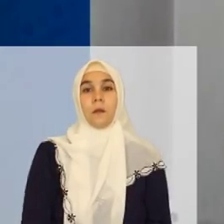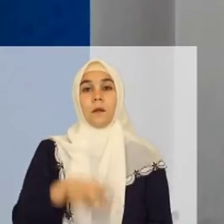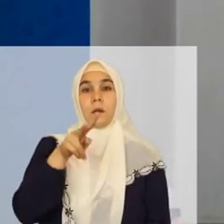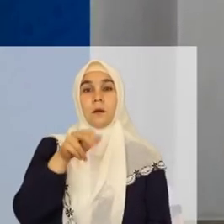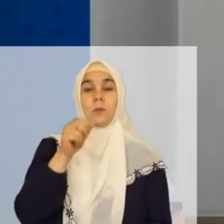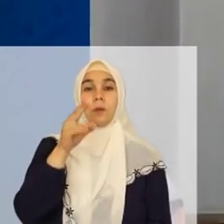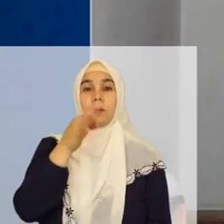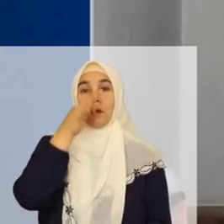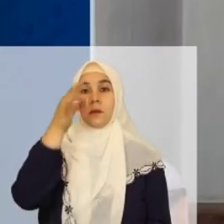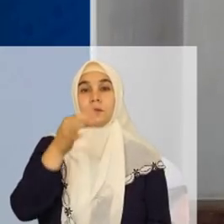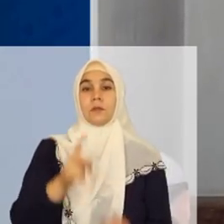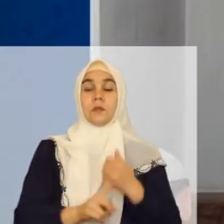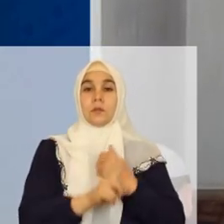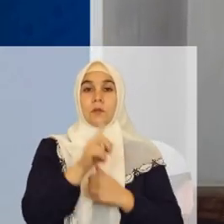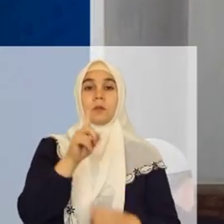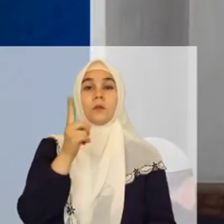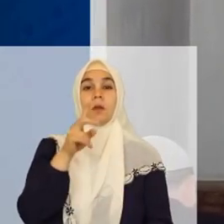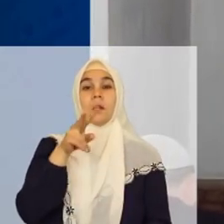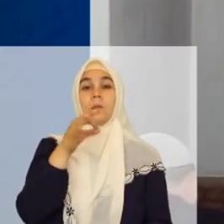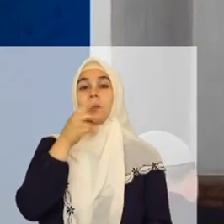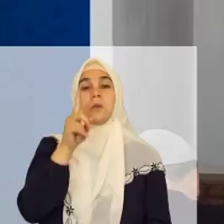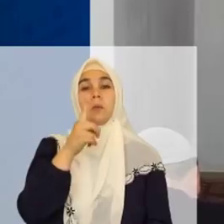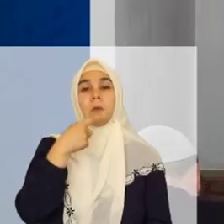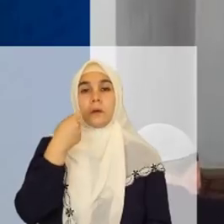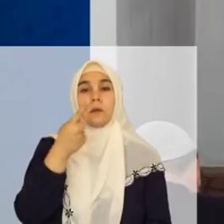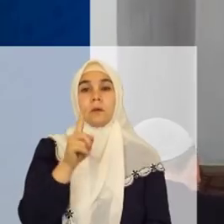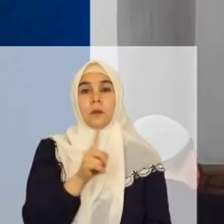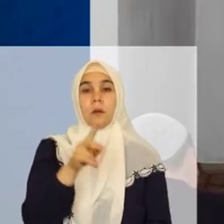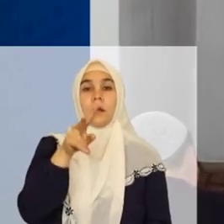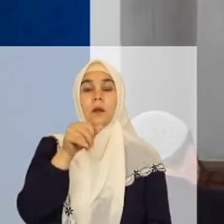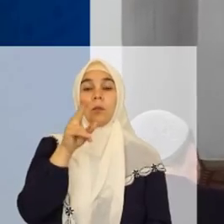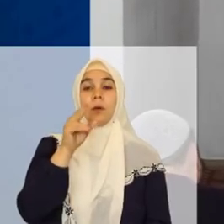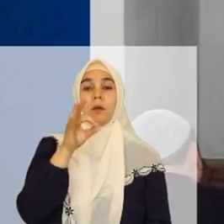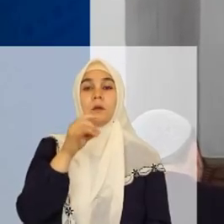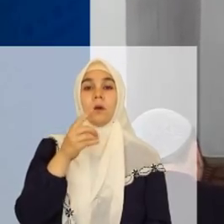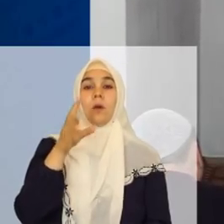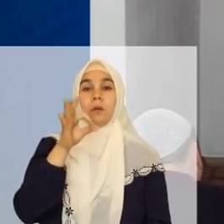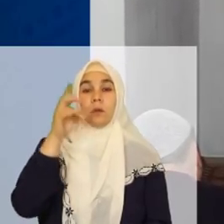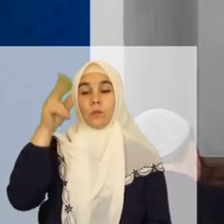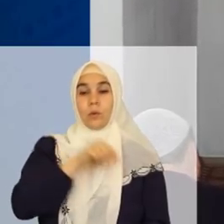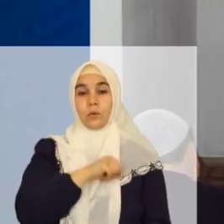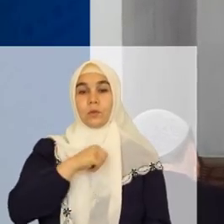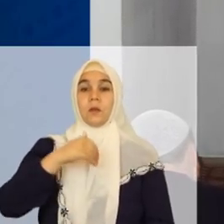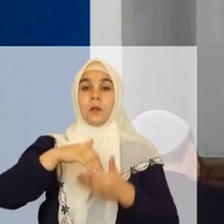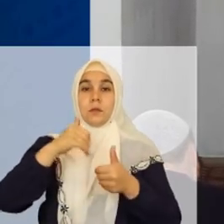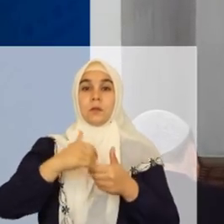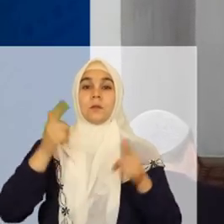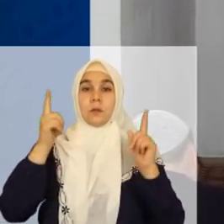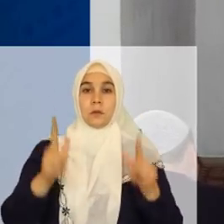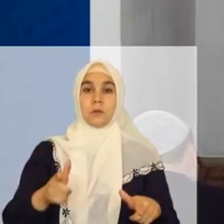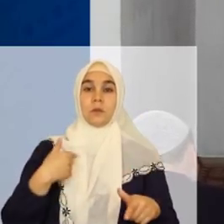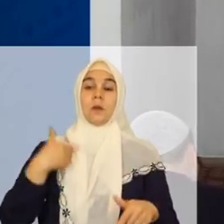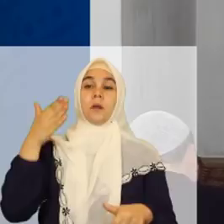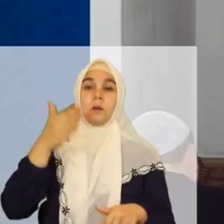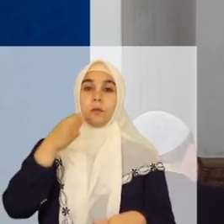Labbaykani aytishni boshladi. Nima degan o'zi labbayka degan? Labbayka Allohumma degani, ey Allohim chaqirganga labbay